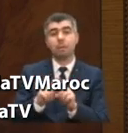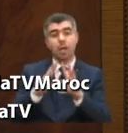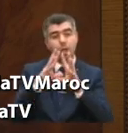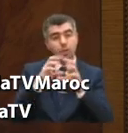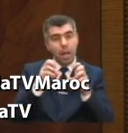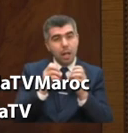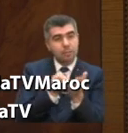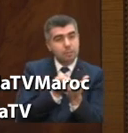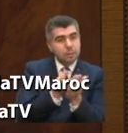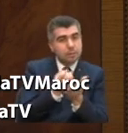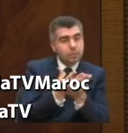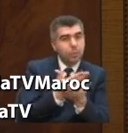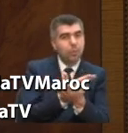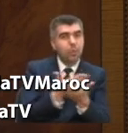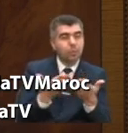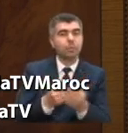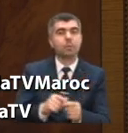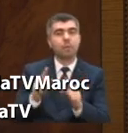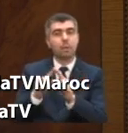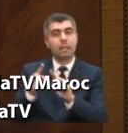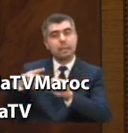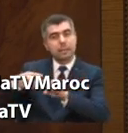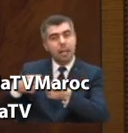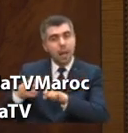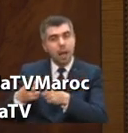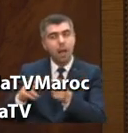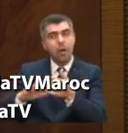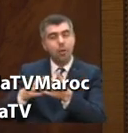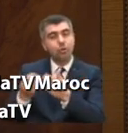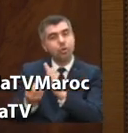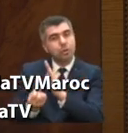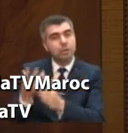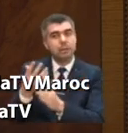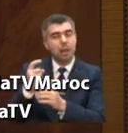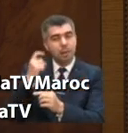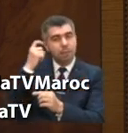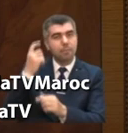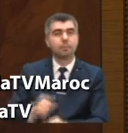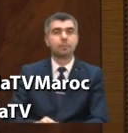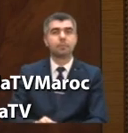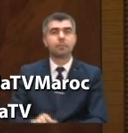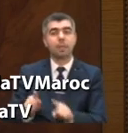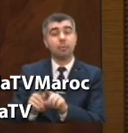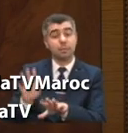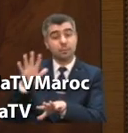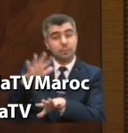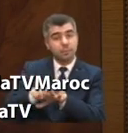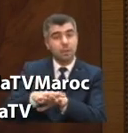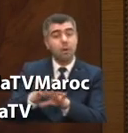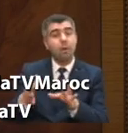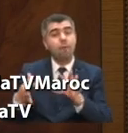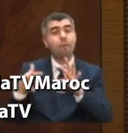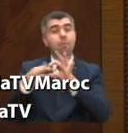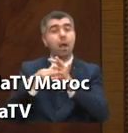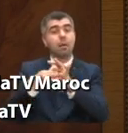توجيه القطاع الصناعي نحو تقوية الإنتاج المحلي، وكذا انخراط القطاع البنكي في